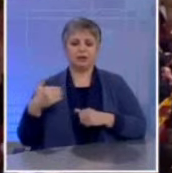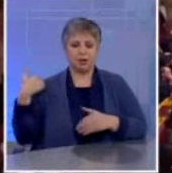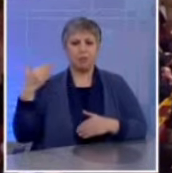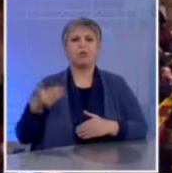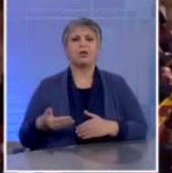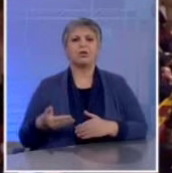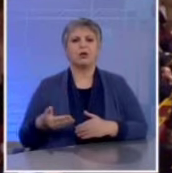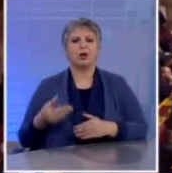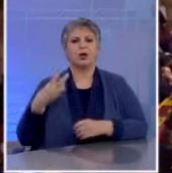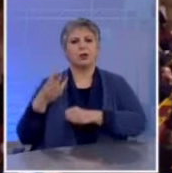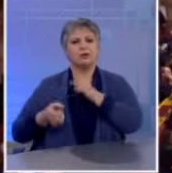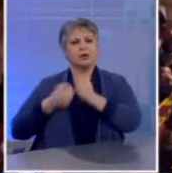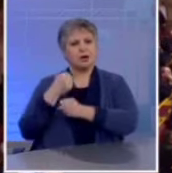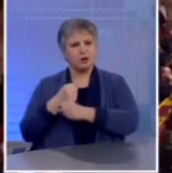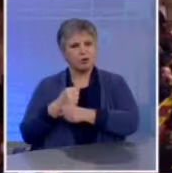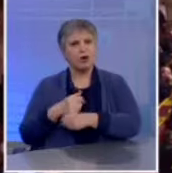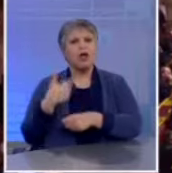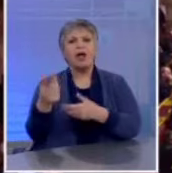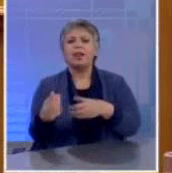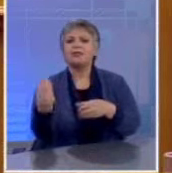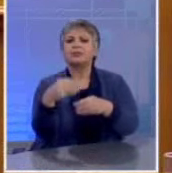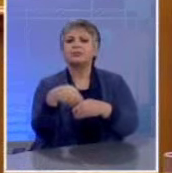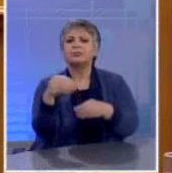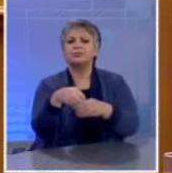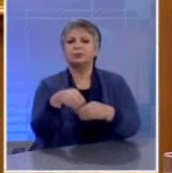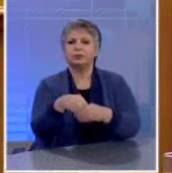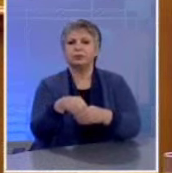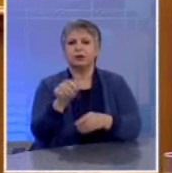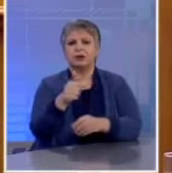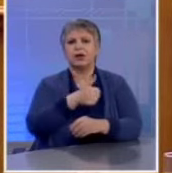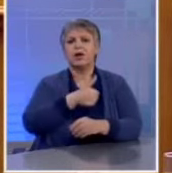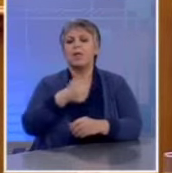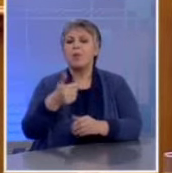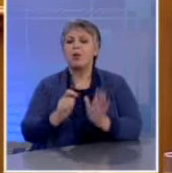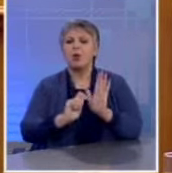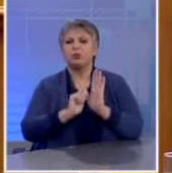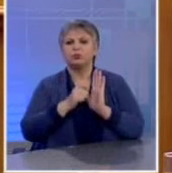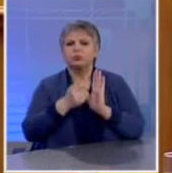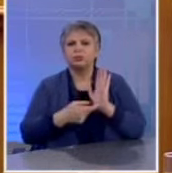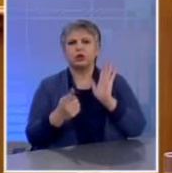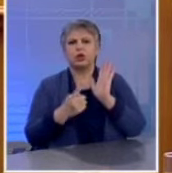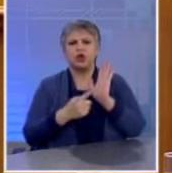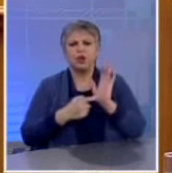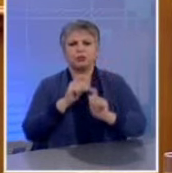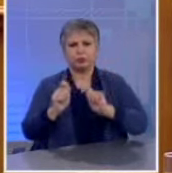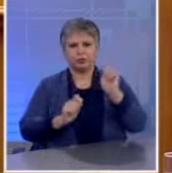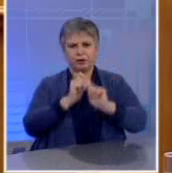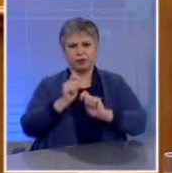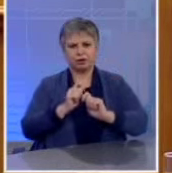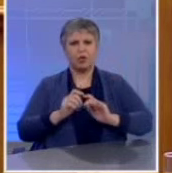Όμως, ξέρετε κάτι, οι παρεμβάσεις δεν εξαντλούνται σε πράξεις και τροπολογίες. Πολλές